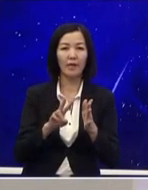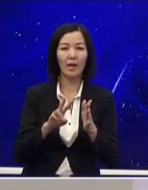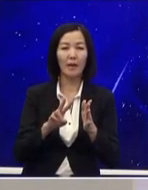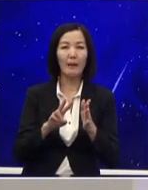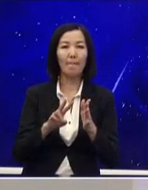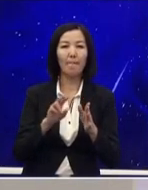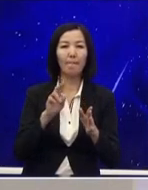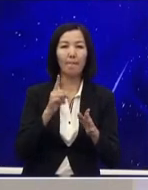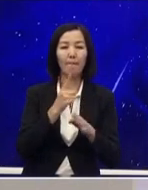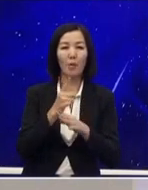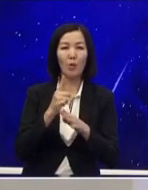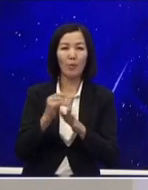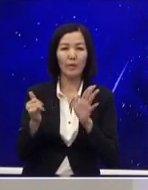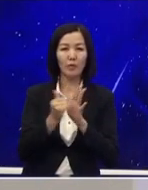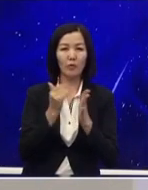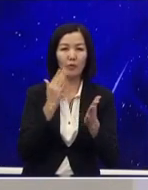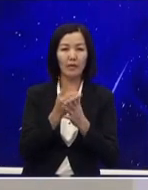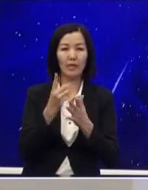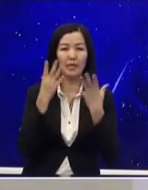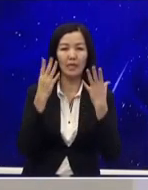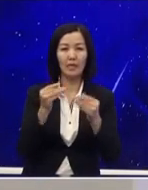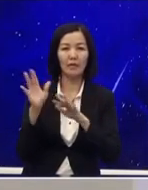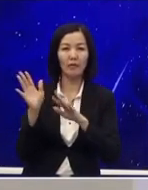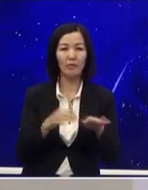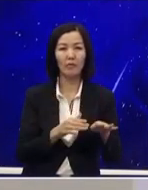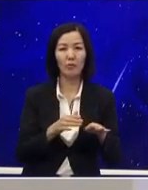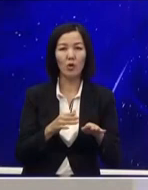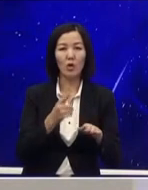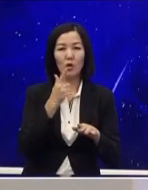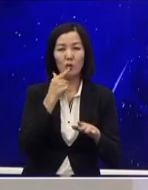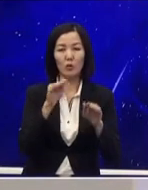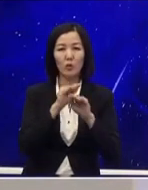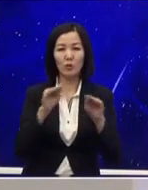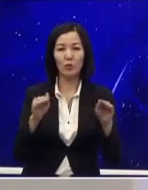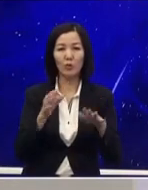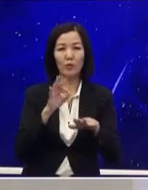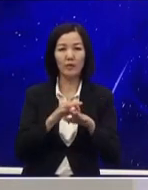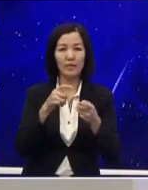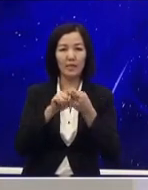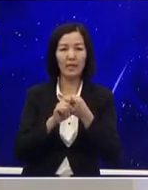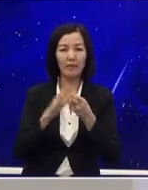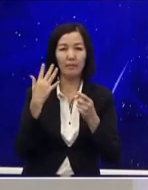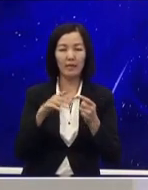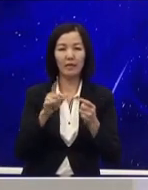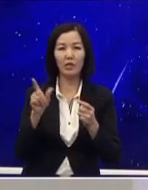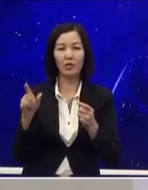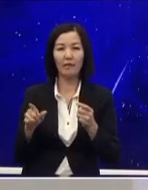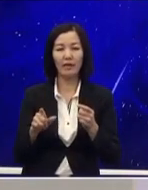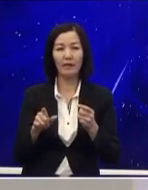блокпосты. Только за минувшие сутки в области, которая вошла в желтую зону коронавирусной инфекции, заразились 50